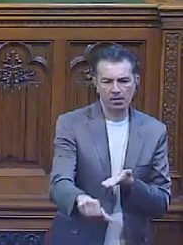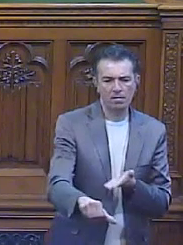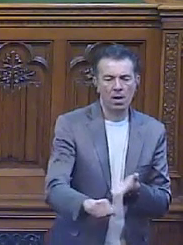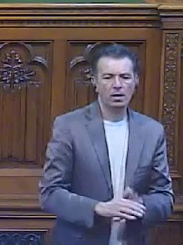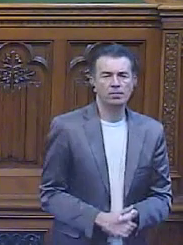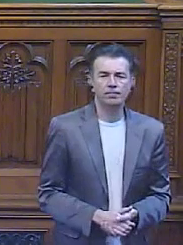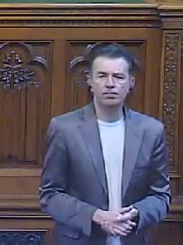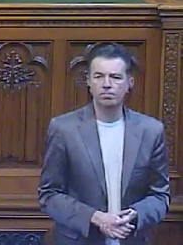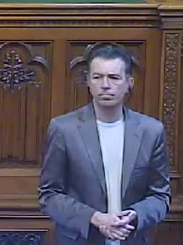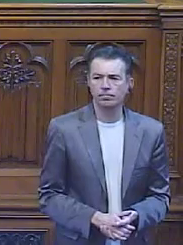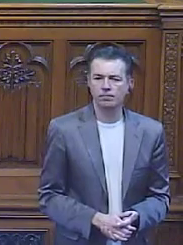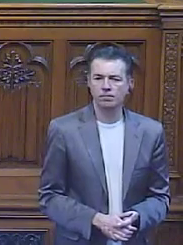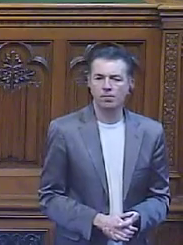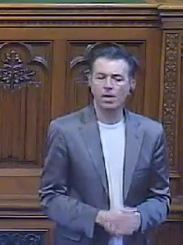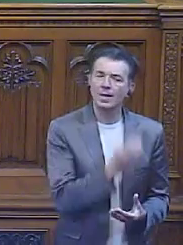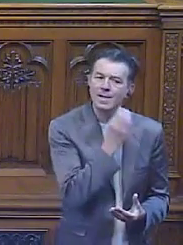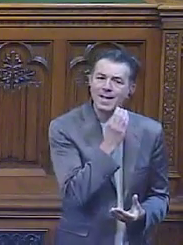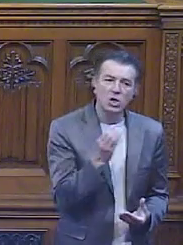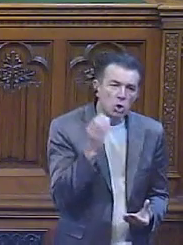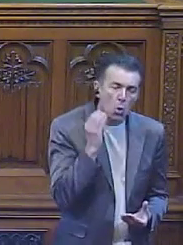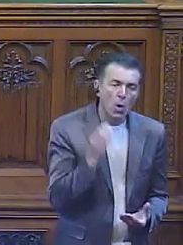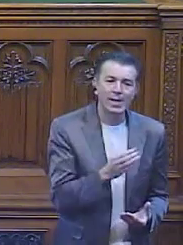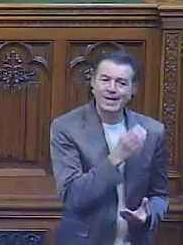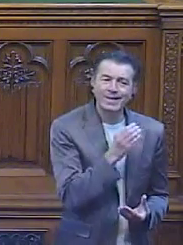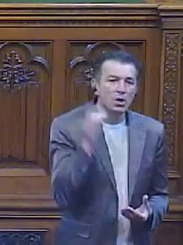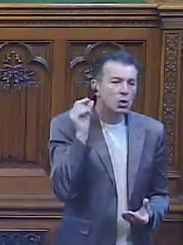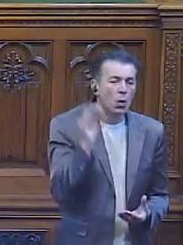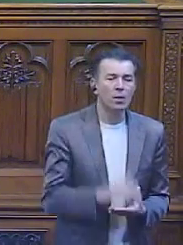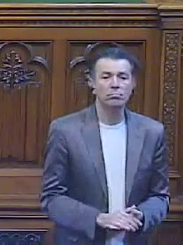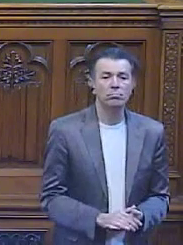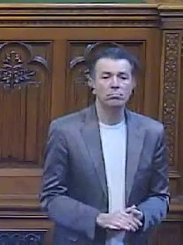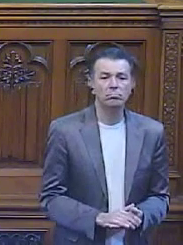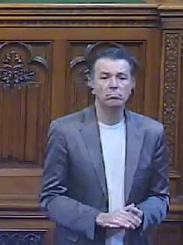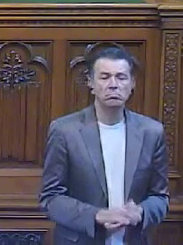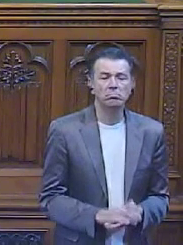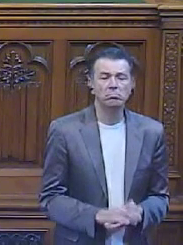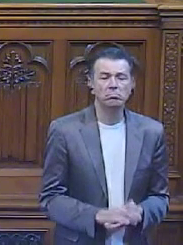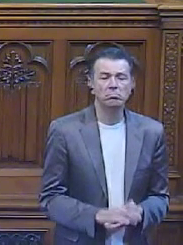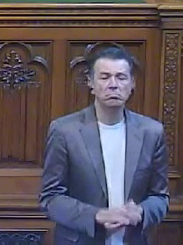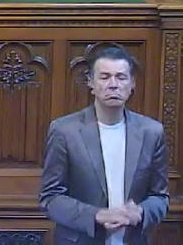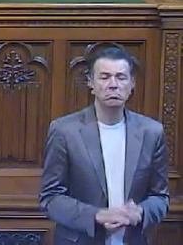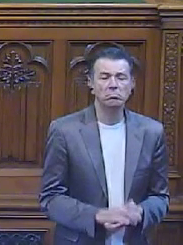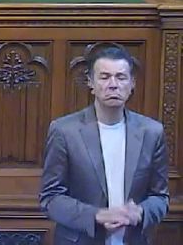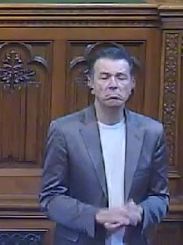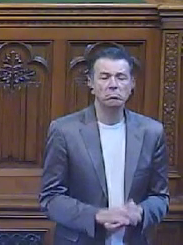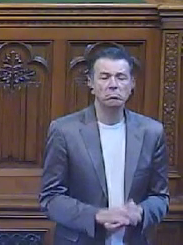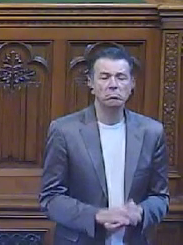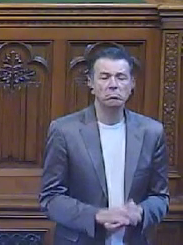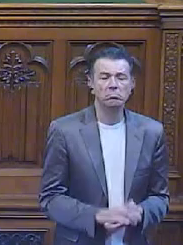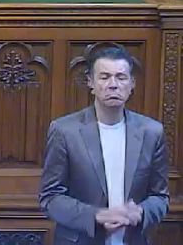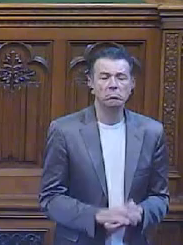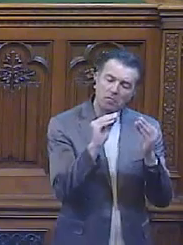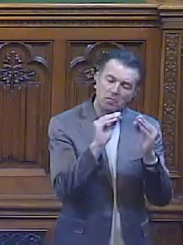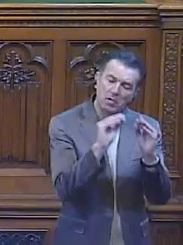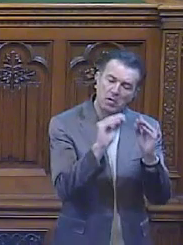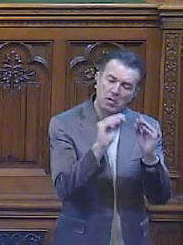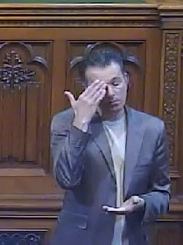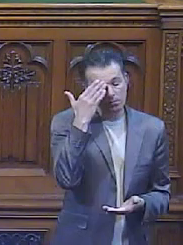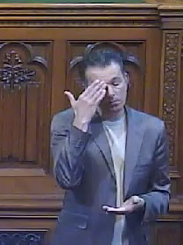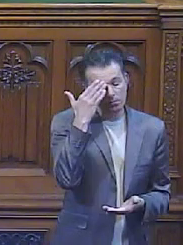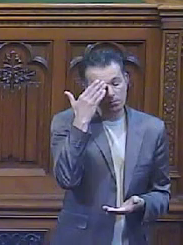leiden. Die Seniorinnen und Senioren können sich auf die Stadt verlassen. Pflege und Betreuung auf hohem